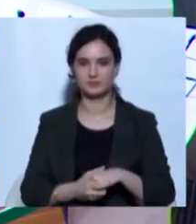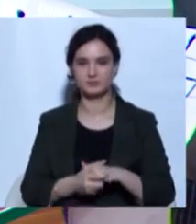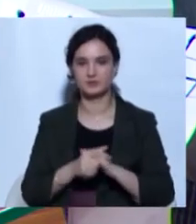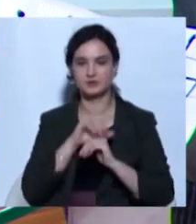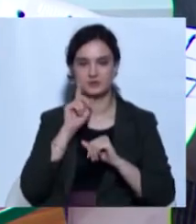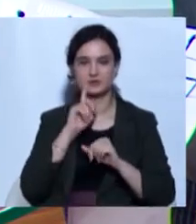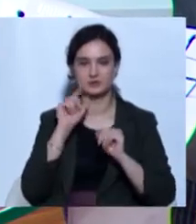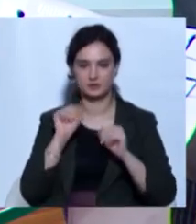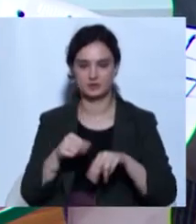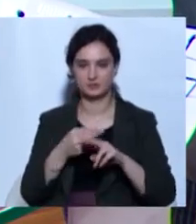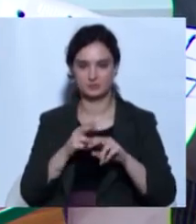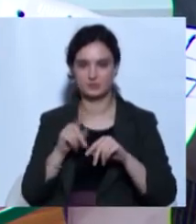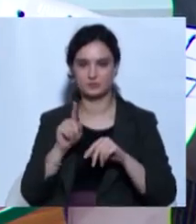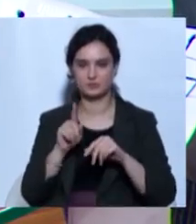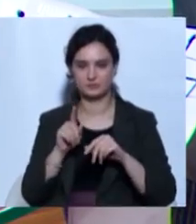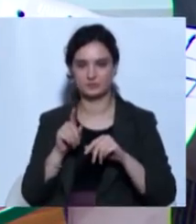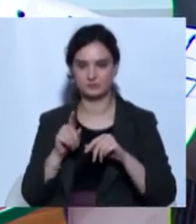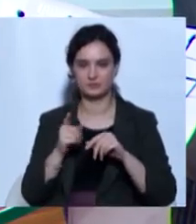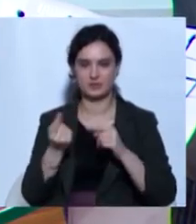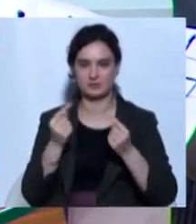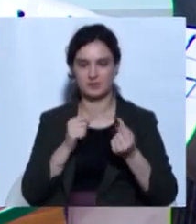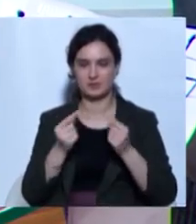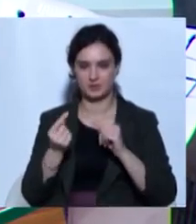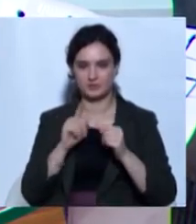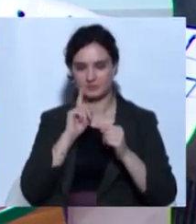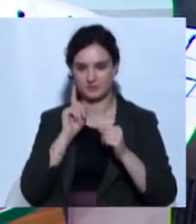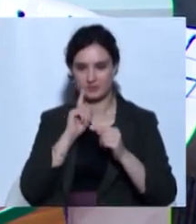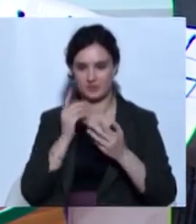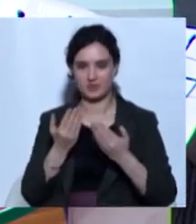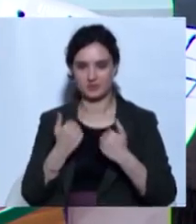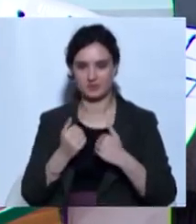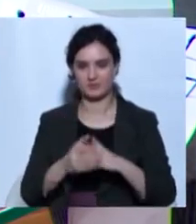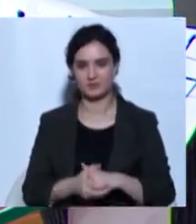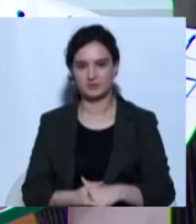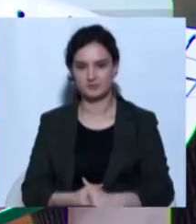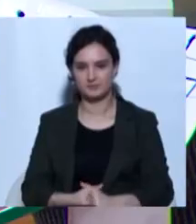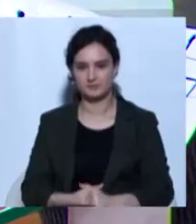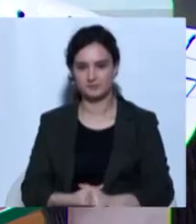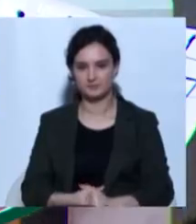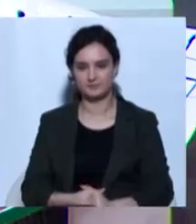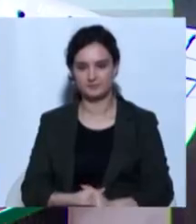მწვანე შეიძლება, იმიტომ რომ გადავიდე ხა ეს ერთმანეთში, მწვანე გამოვიდა.